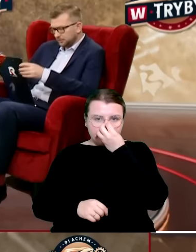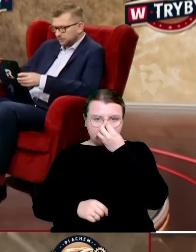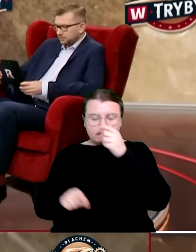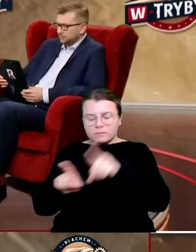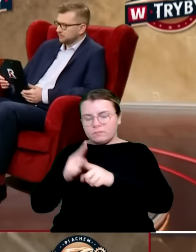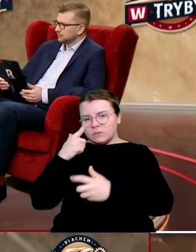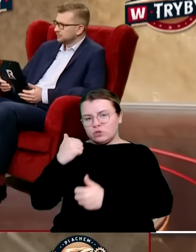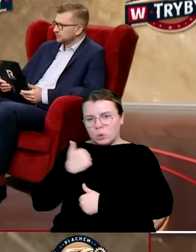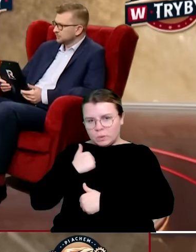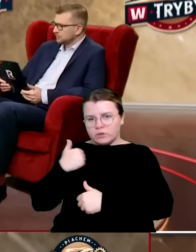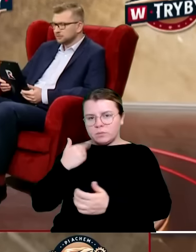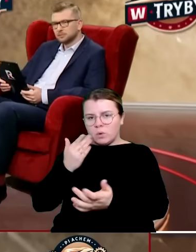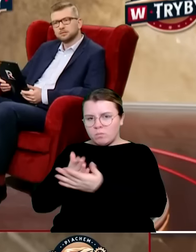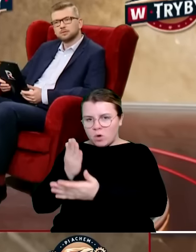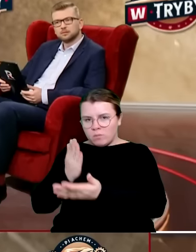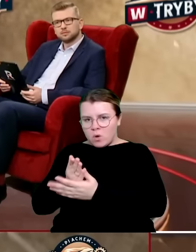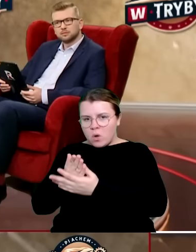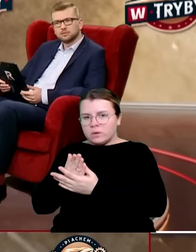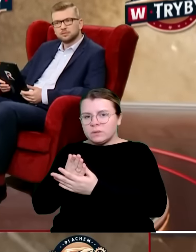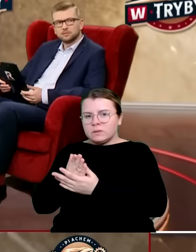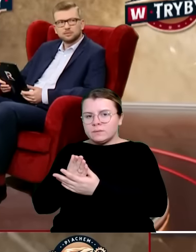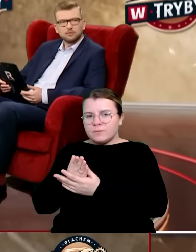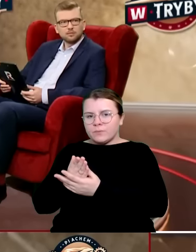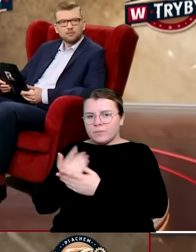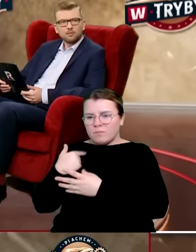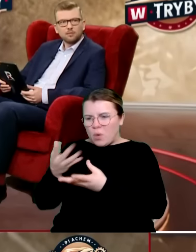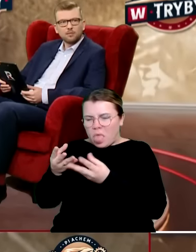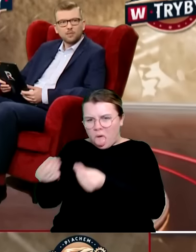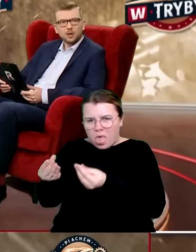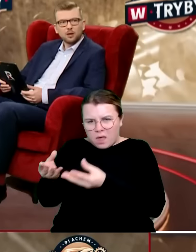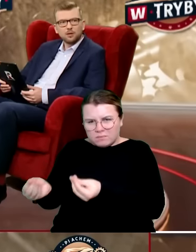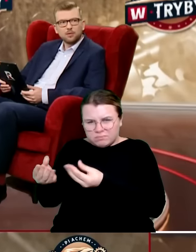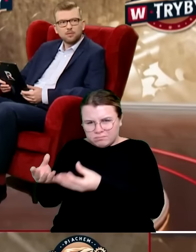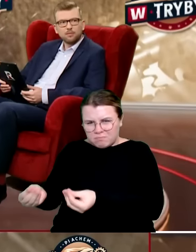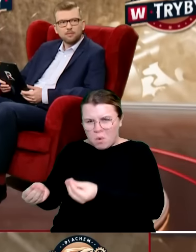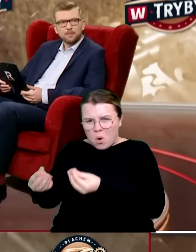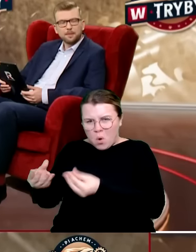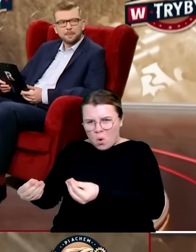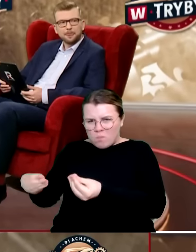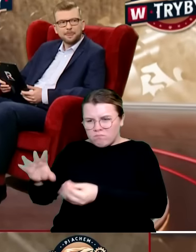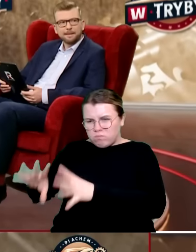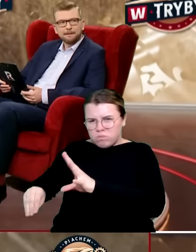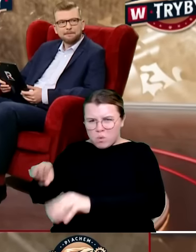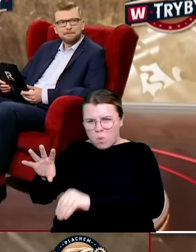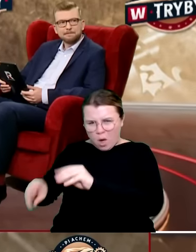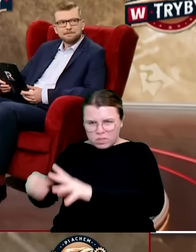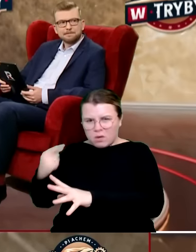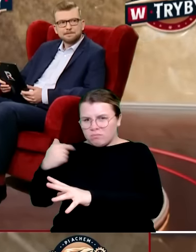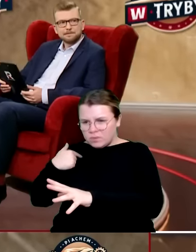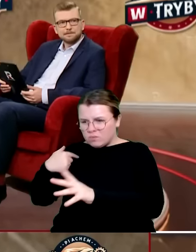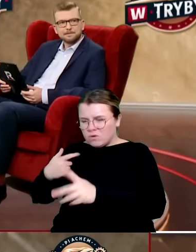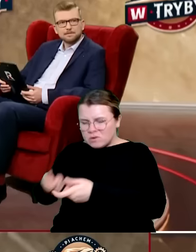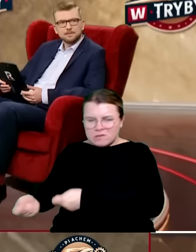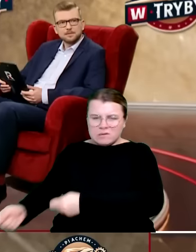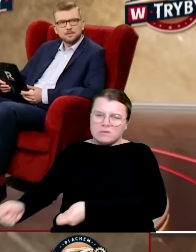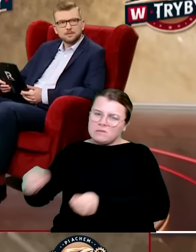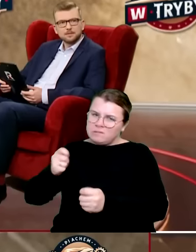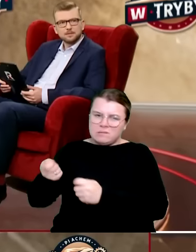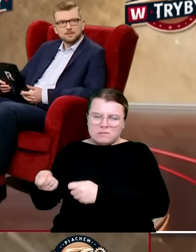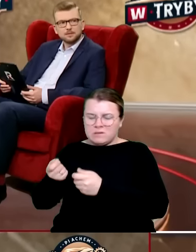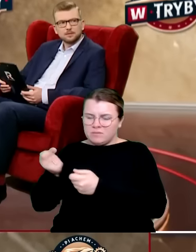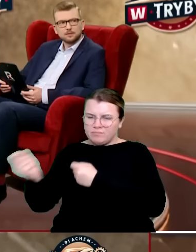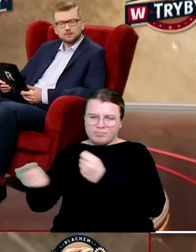pomogli wynieść te zwały takiego mułu, błota, z piwnic, z mieszkań, no ale te